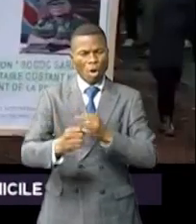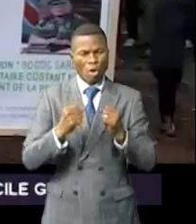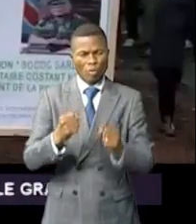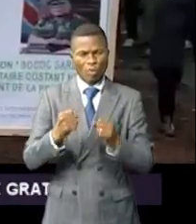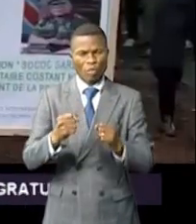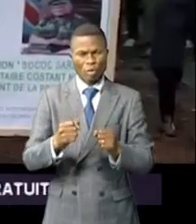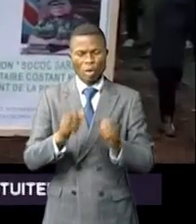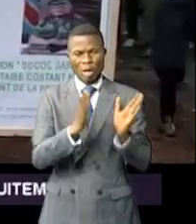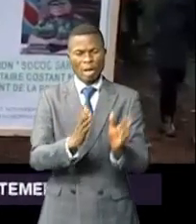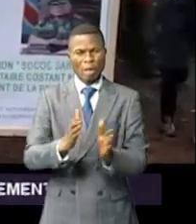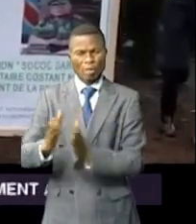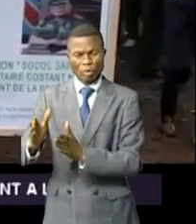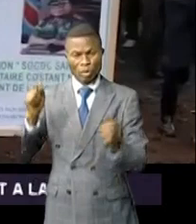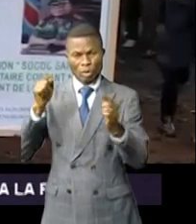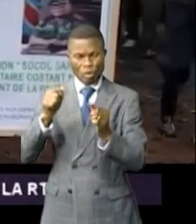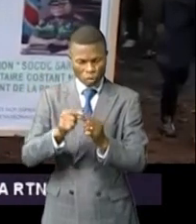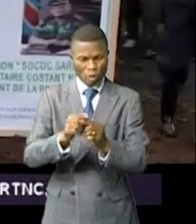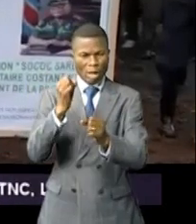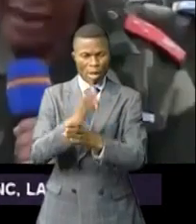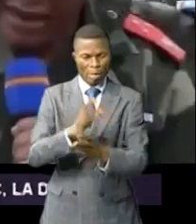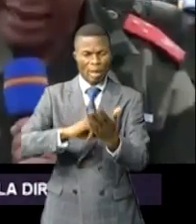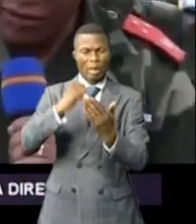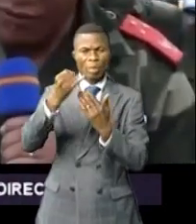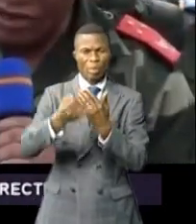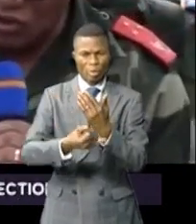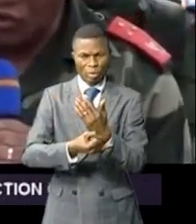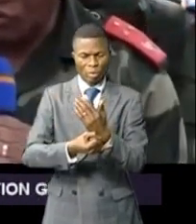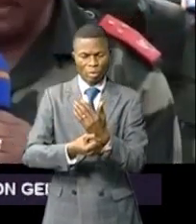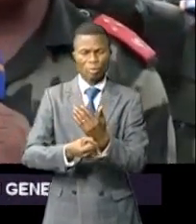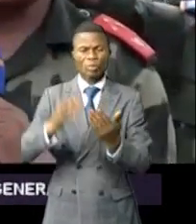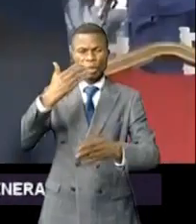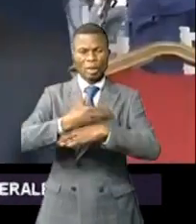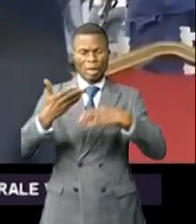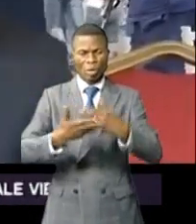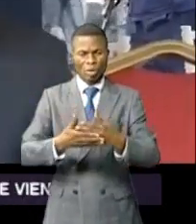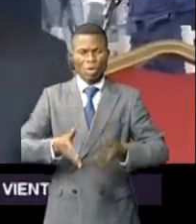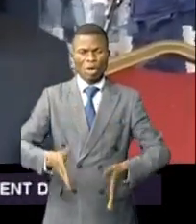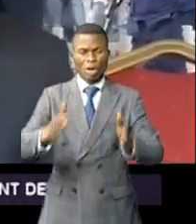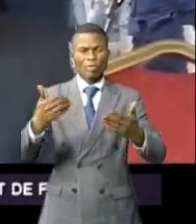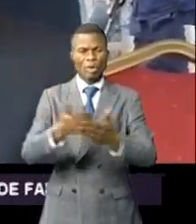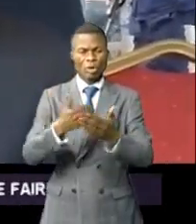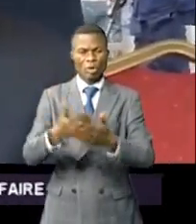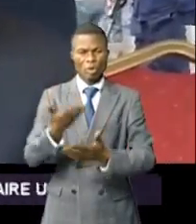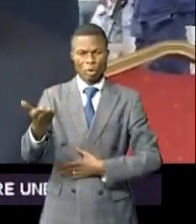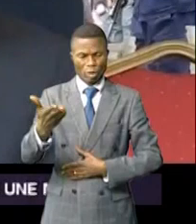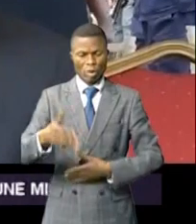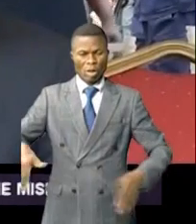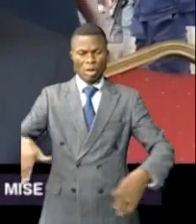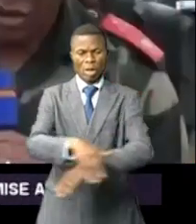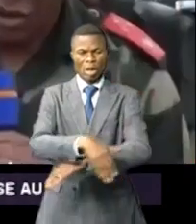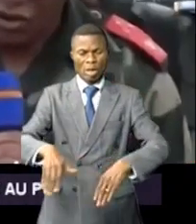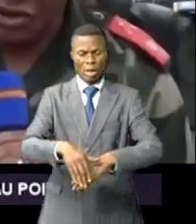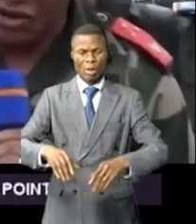dès l'élaboration jusqu'à l'exécution du projet. La rénovation urbaine d'une mégapole frontalière comme